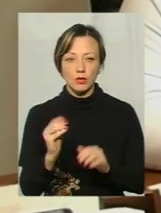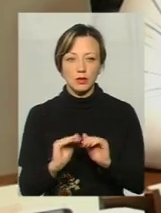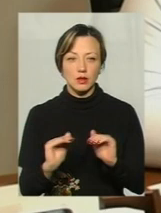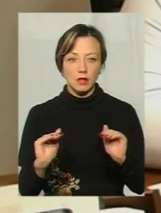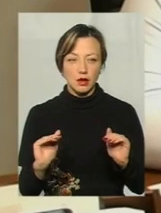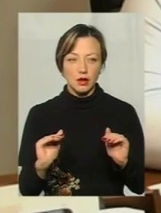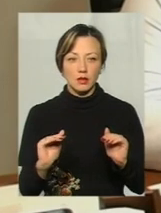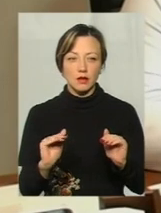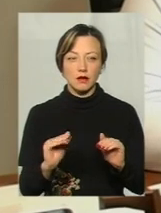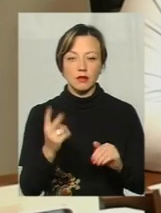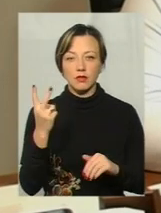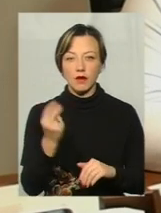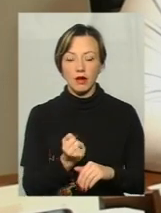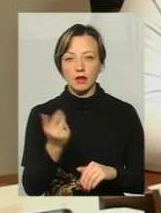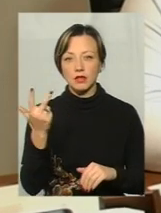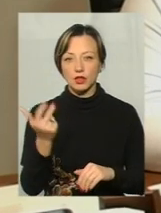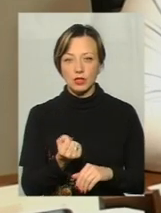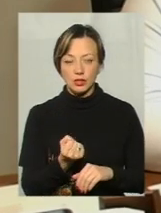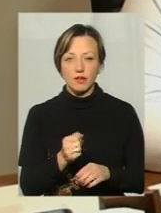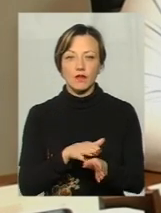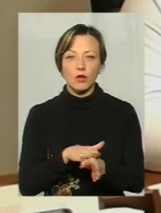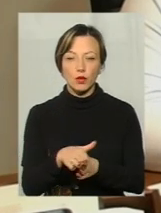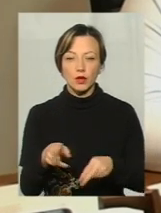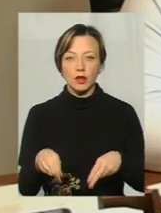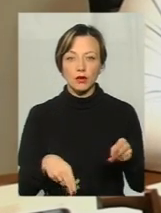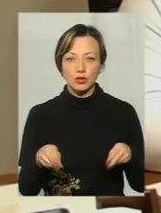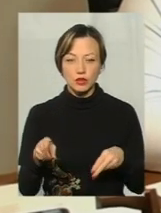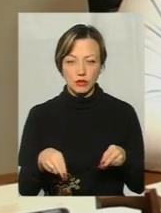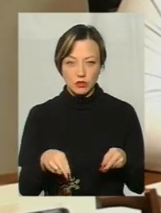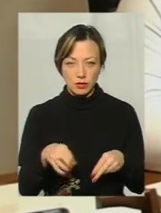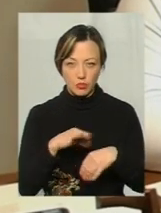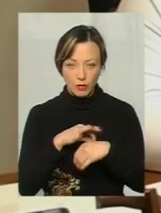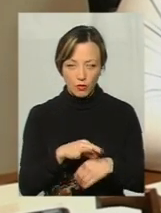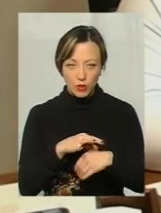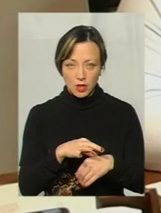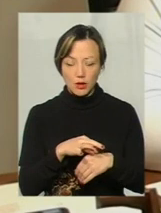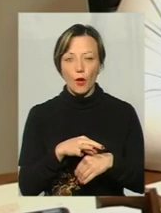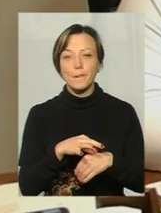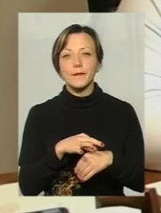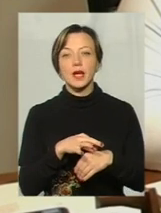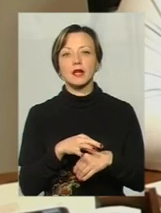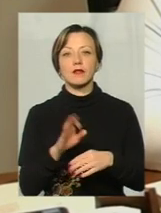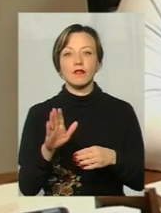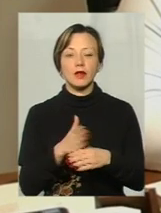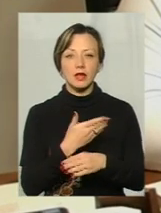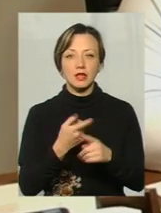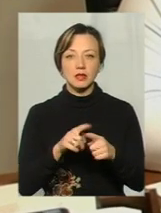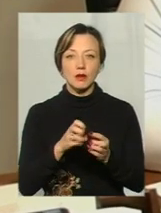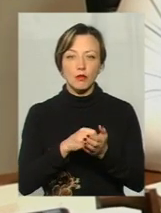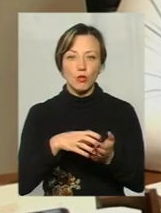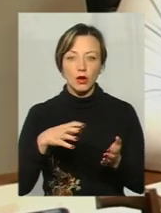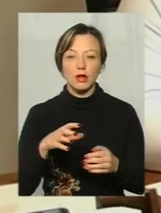2-3 тижні. Виконуються хірургічні втручання. з приводу виділення цих